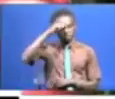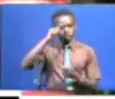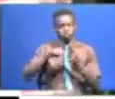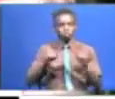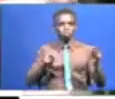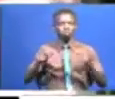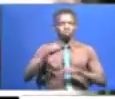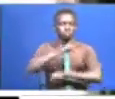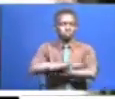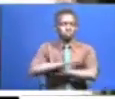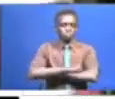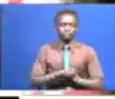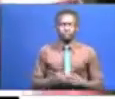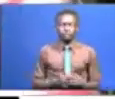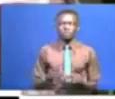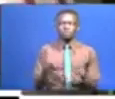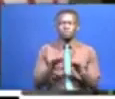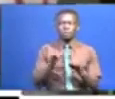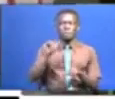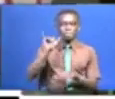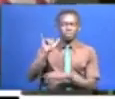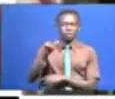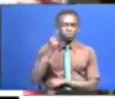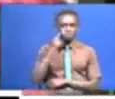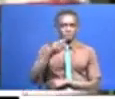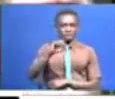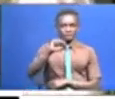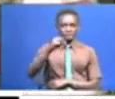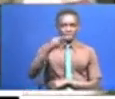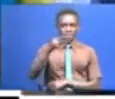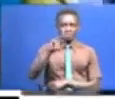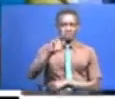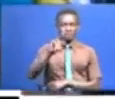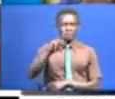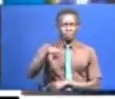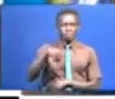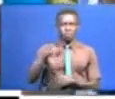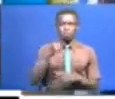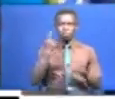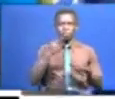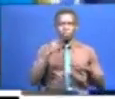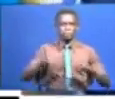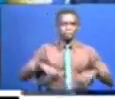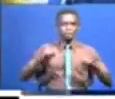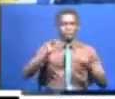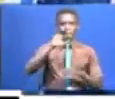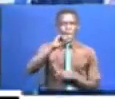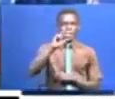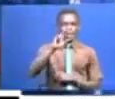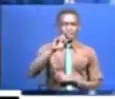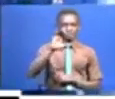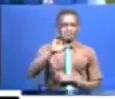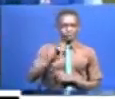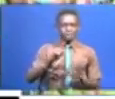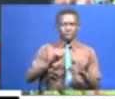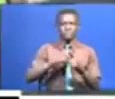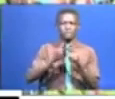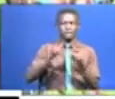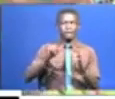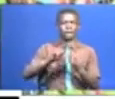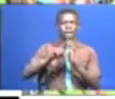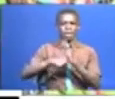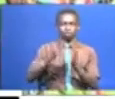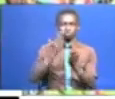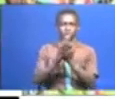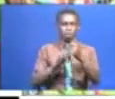hapo awali ilijulikana kama SHAP ilisimamiwa na Grace Seneya na baadaye kukabidhiwa wizara ya elimu.